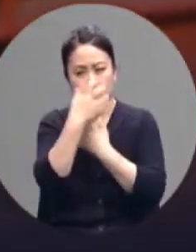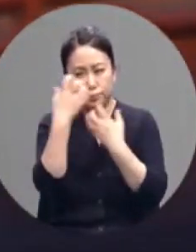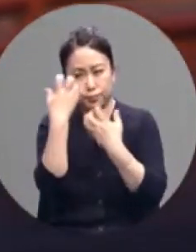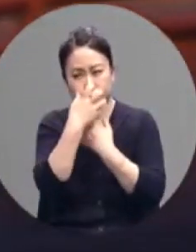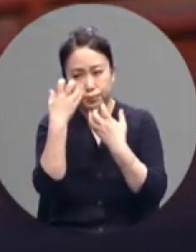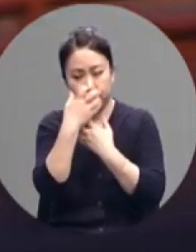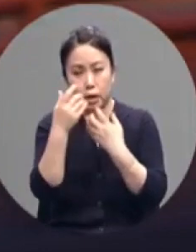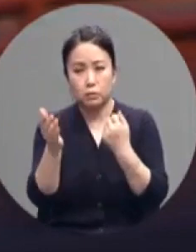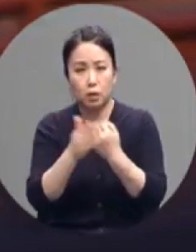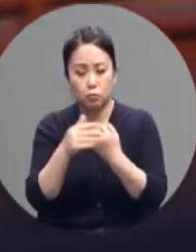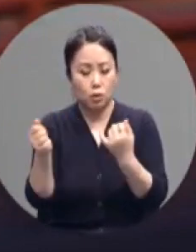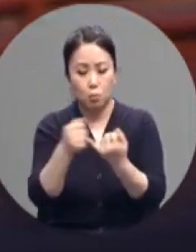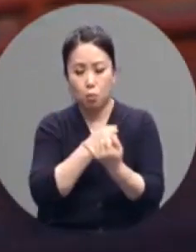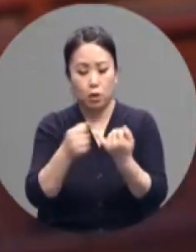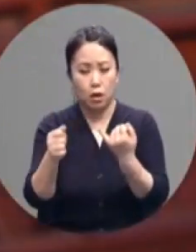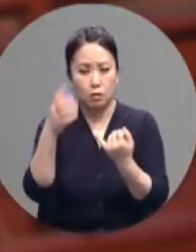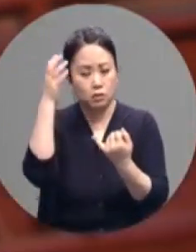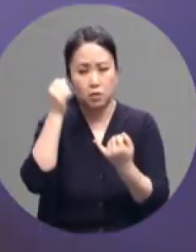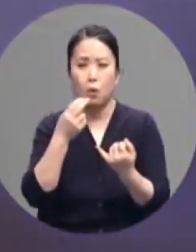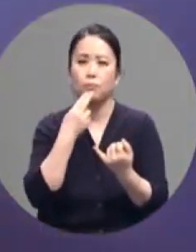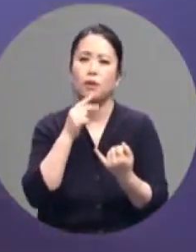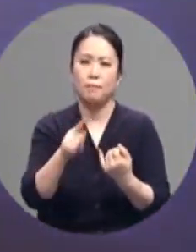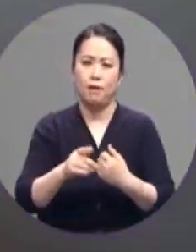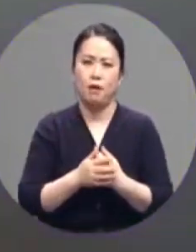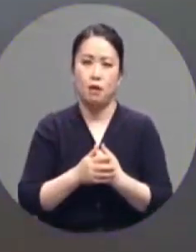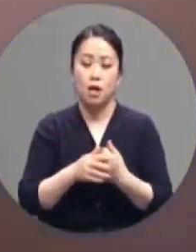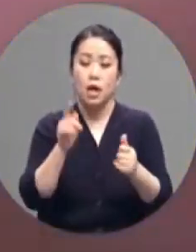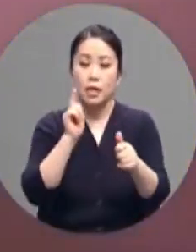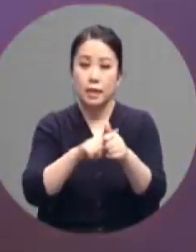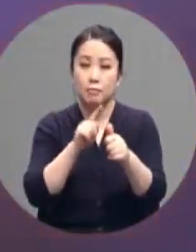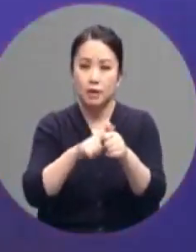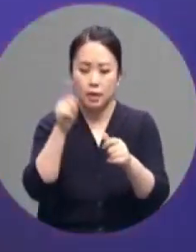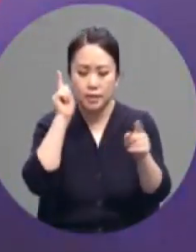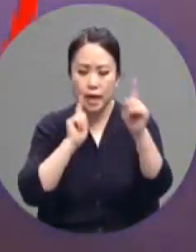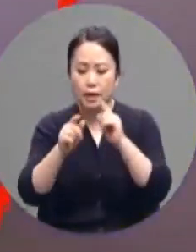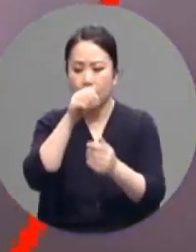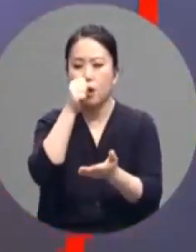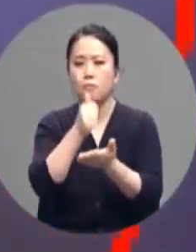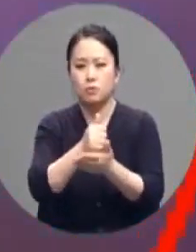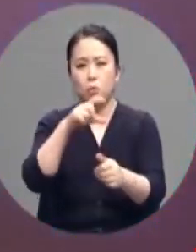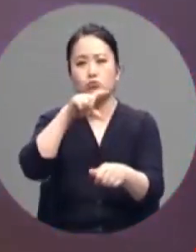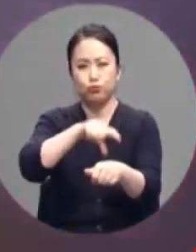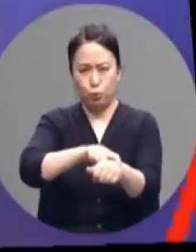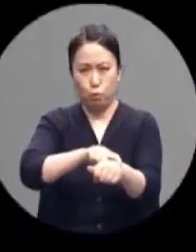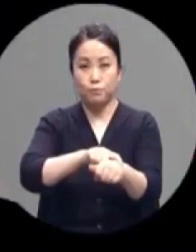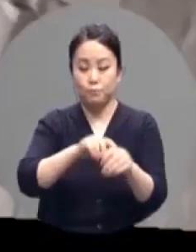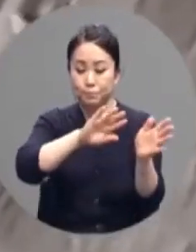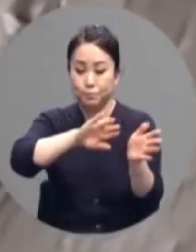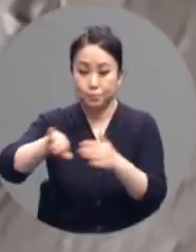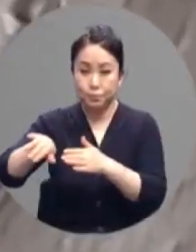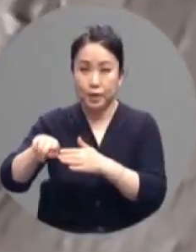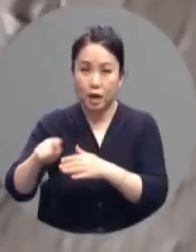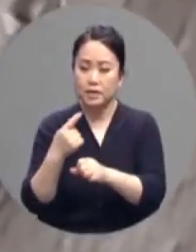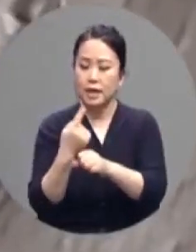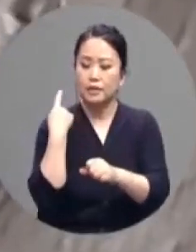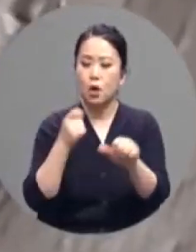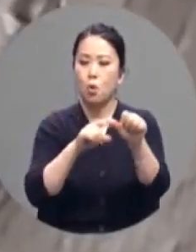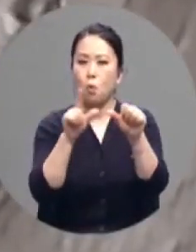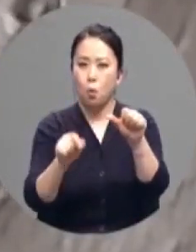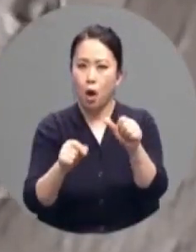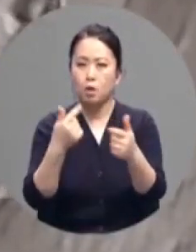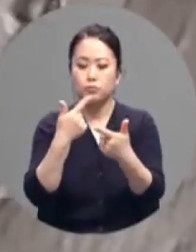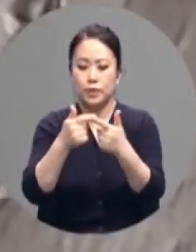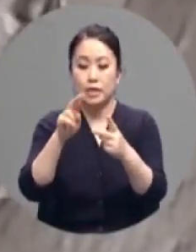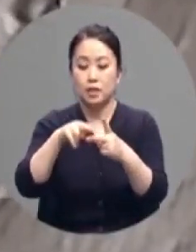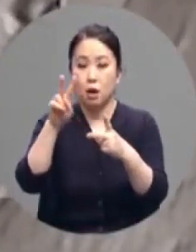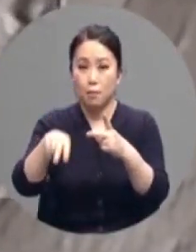자체를 기억이 안 난다고 하더라고요. 경찰은 이 남성을 상해 혐의로 구속했습니다. 지난해 5월 부산 서면에서